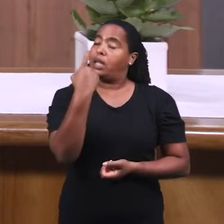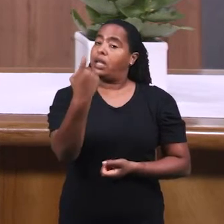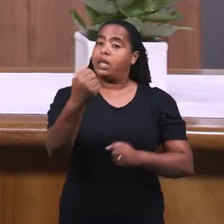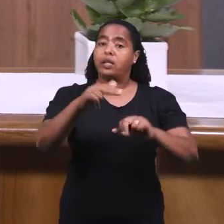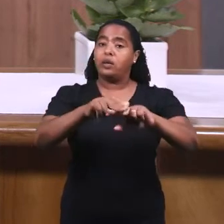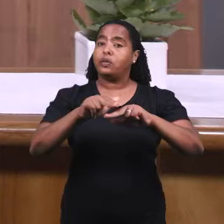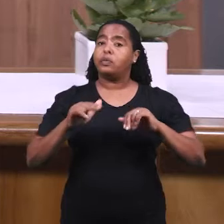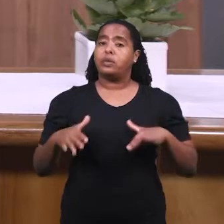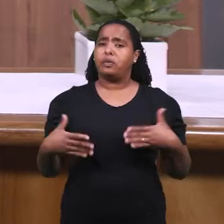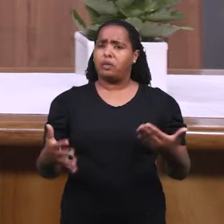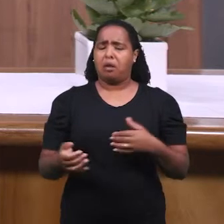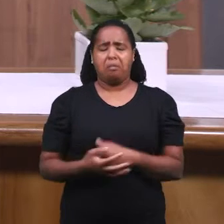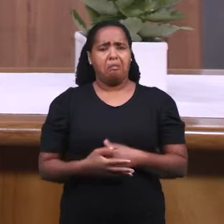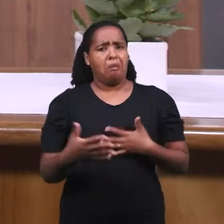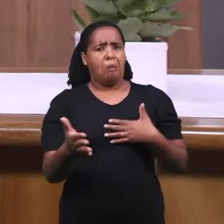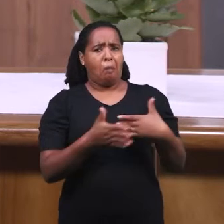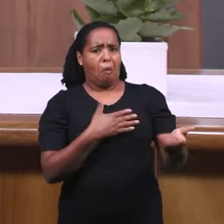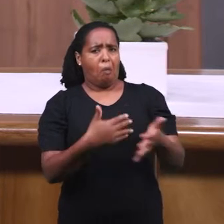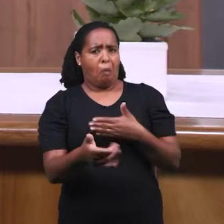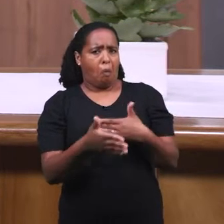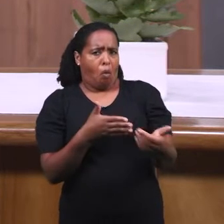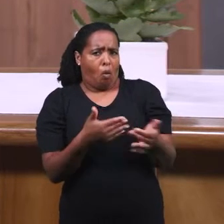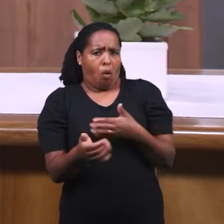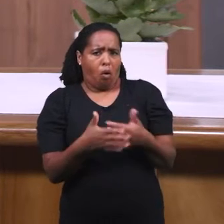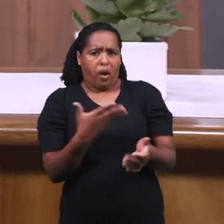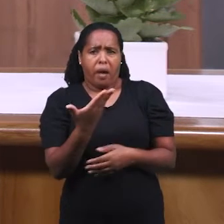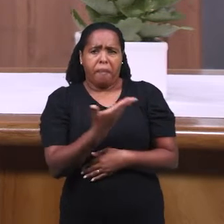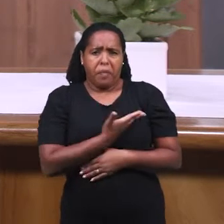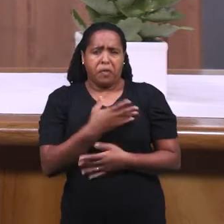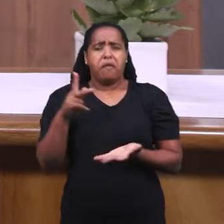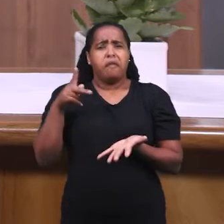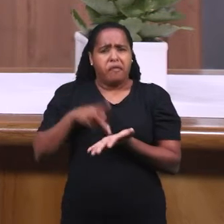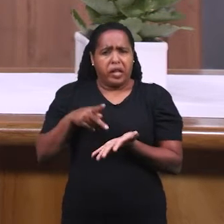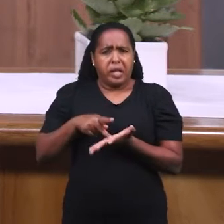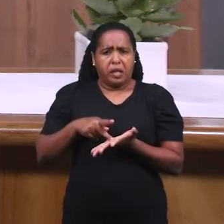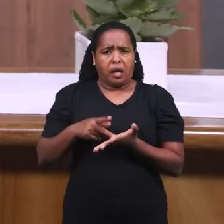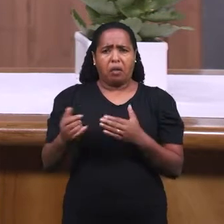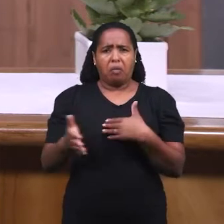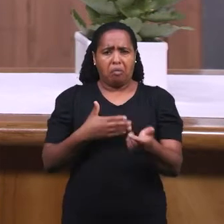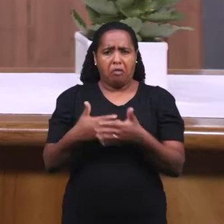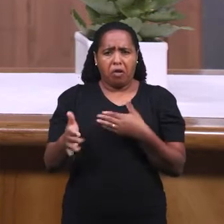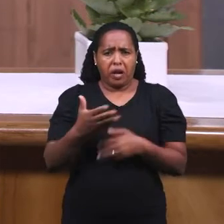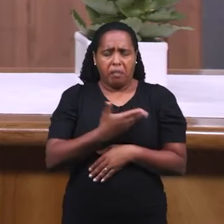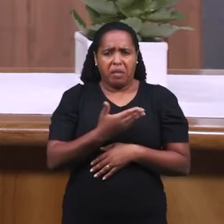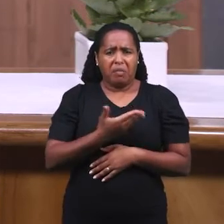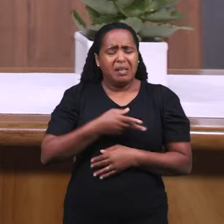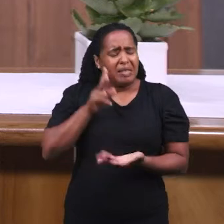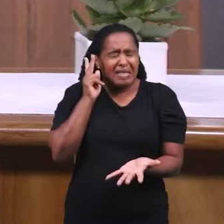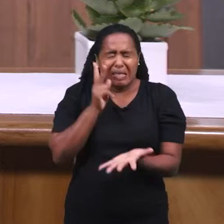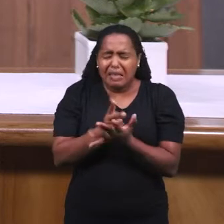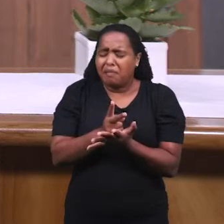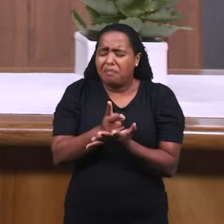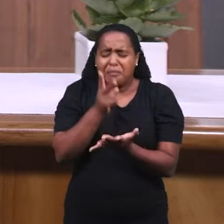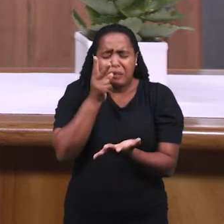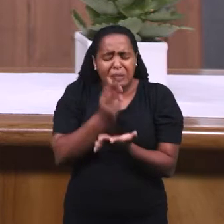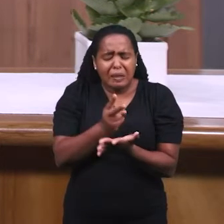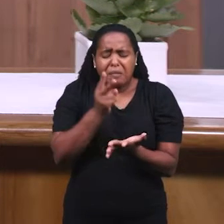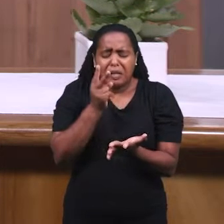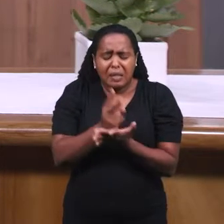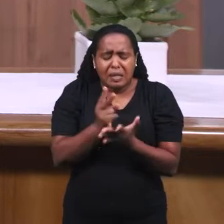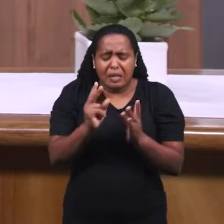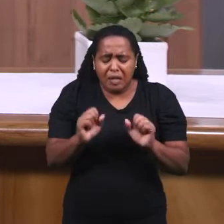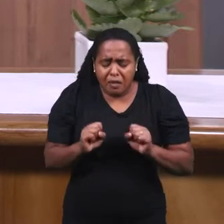Это интересно, что любой друг, настоящий друг, истинный друг, он всегда